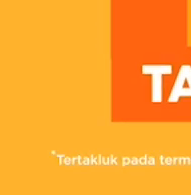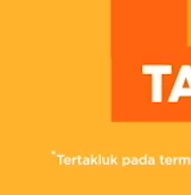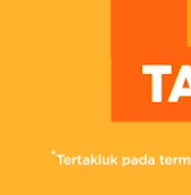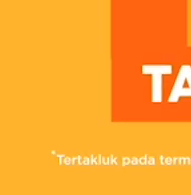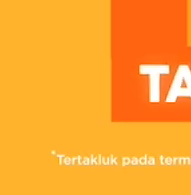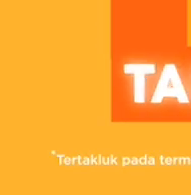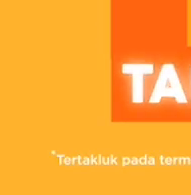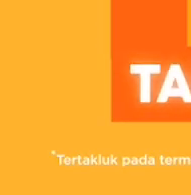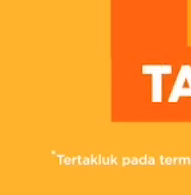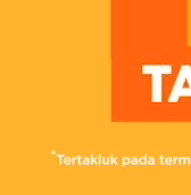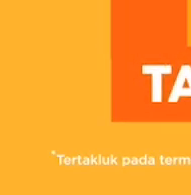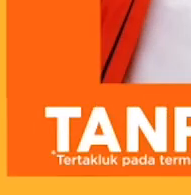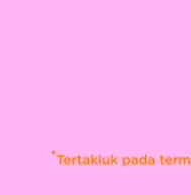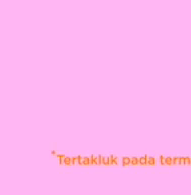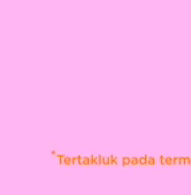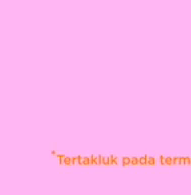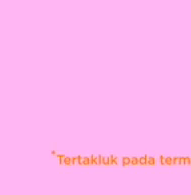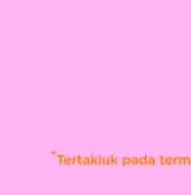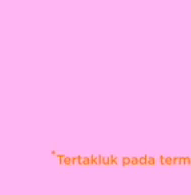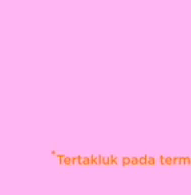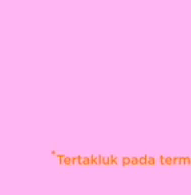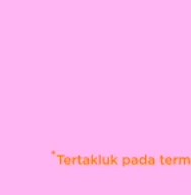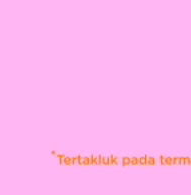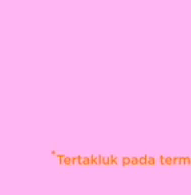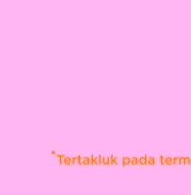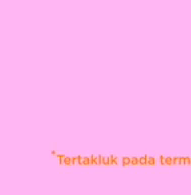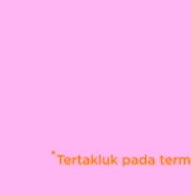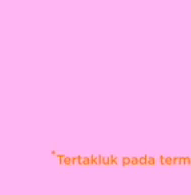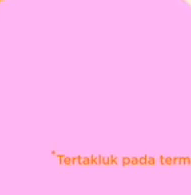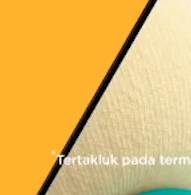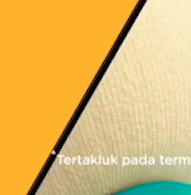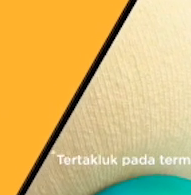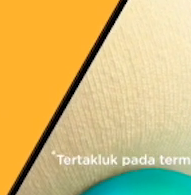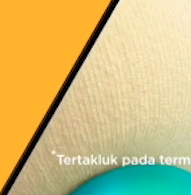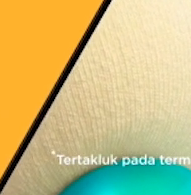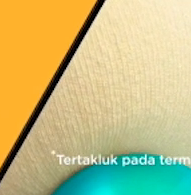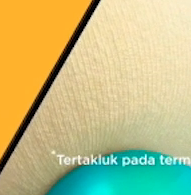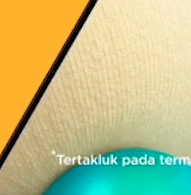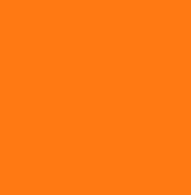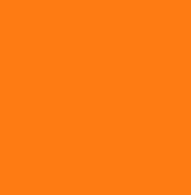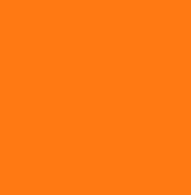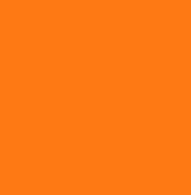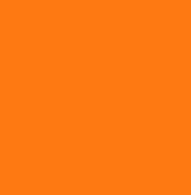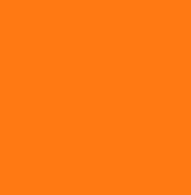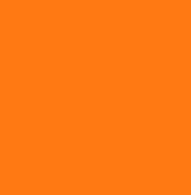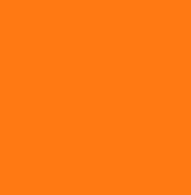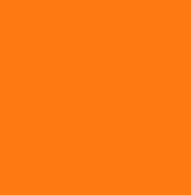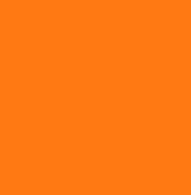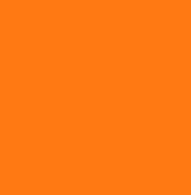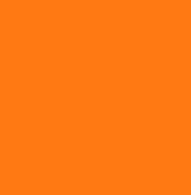perlu kelulusan atau pendahuluan padankan dengan pelan pasca by tanpa Hal terbaik kami hai hai